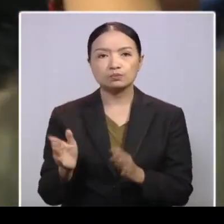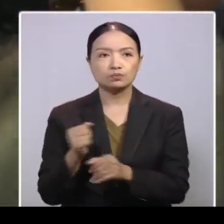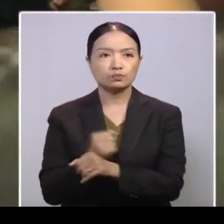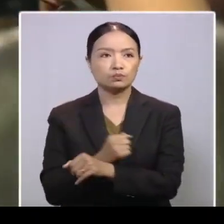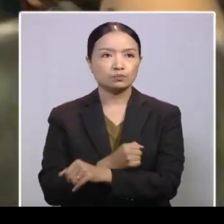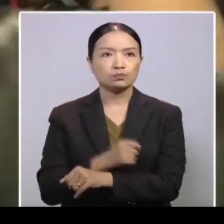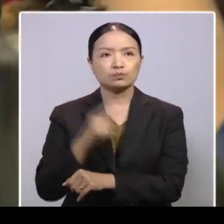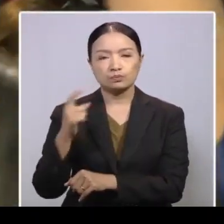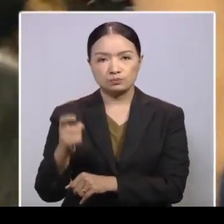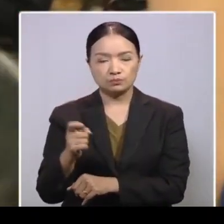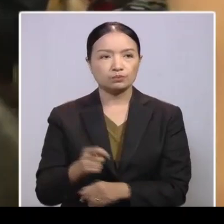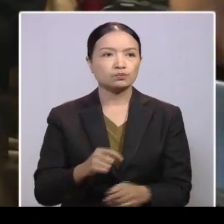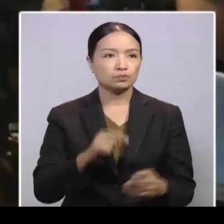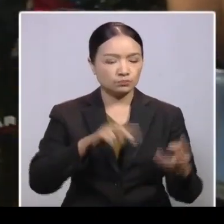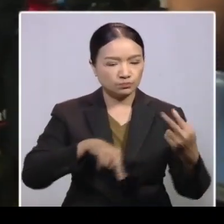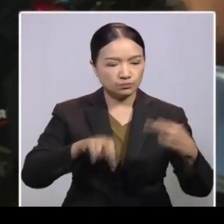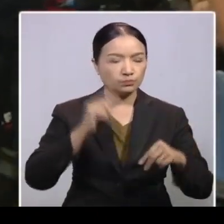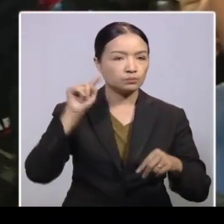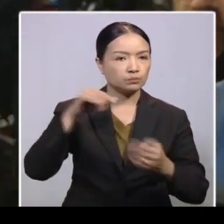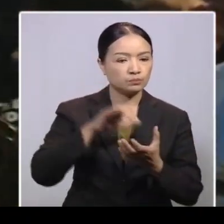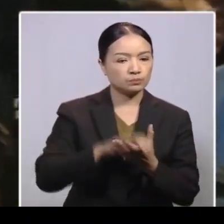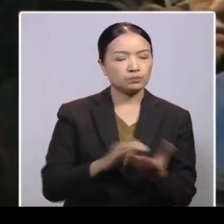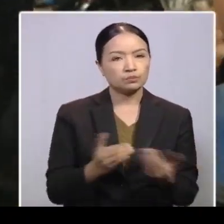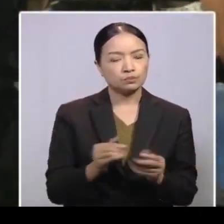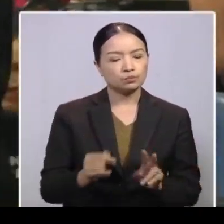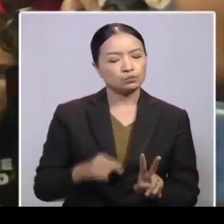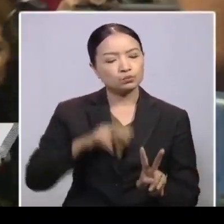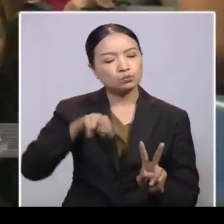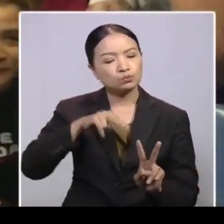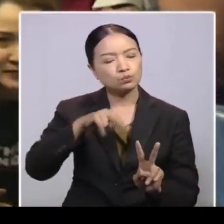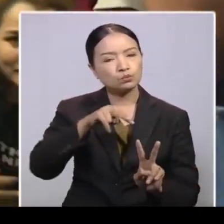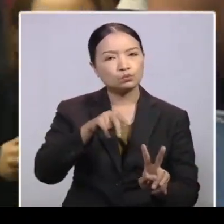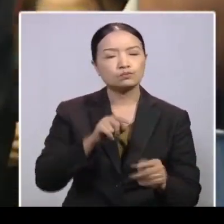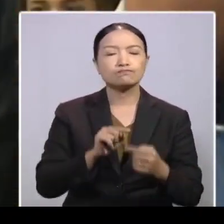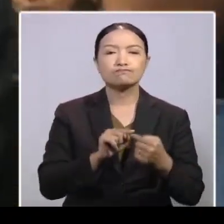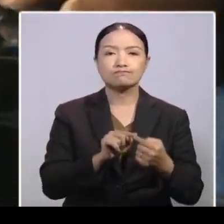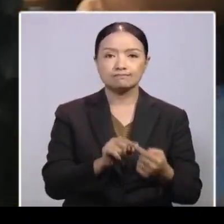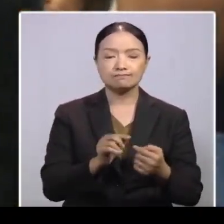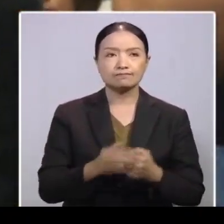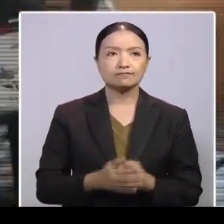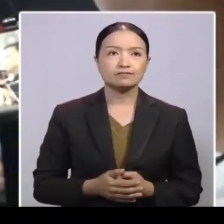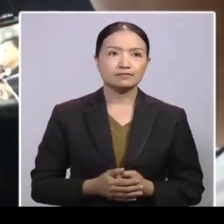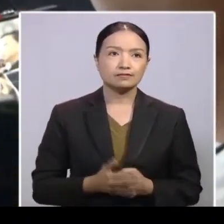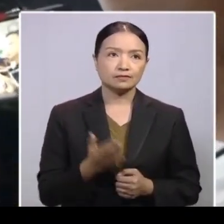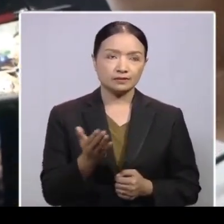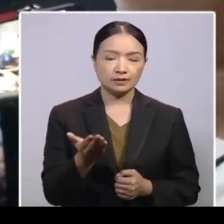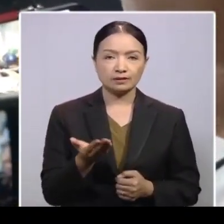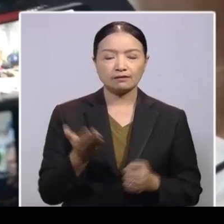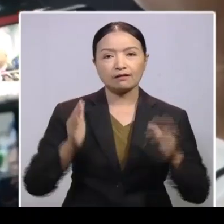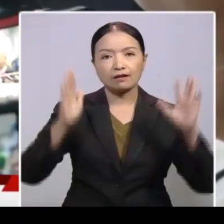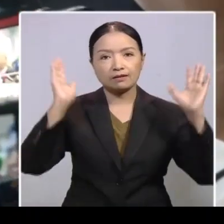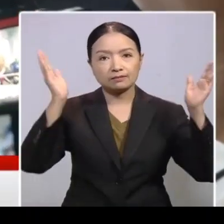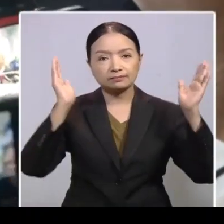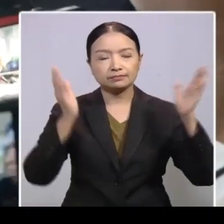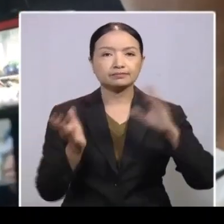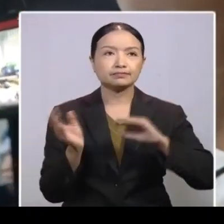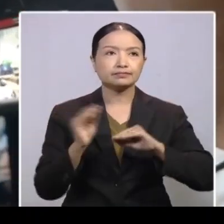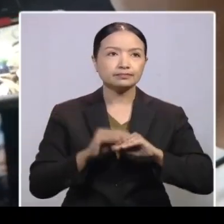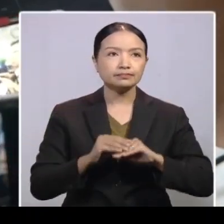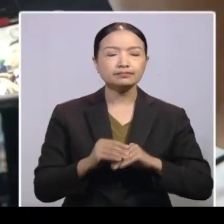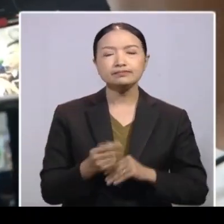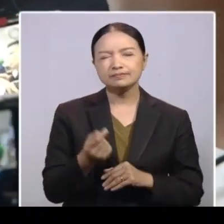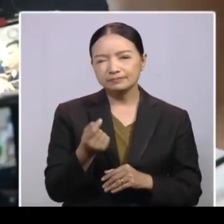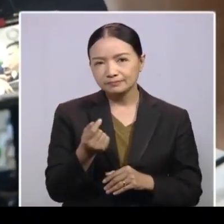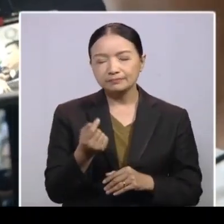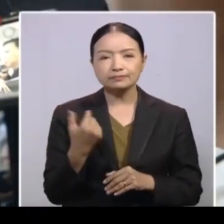ยังไม่ได้แต่งงานใหม่ลองฟังเสียงท่านดูนะครับ เราขอประชาสัมพันธ์เพิ่มเติมอีกเล็กน้อย